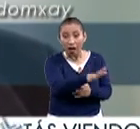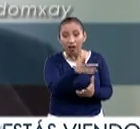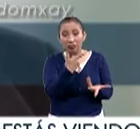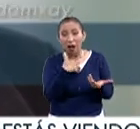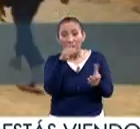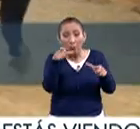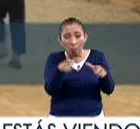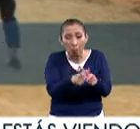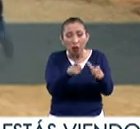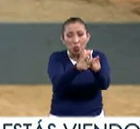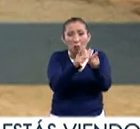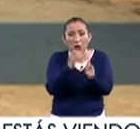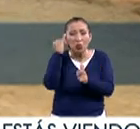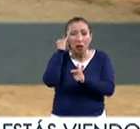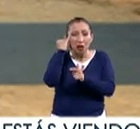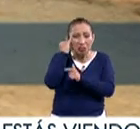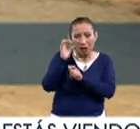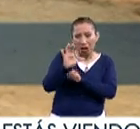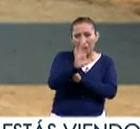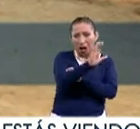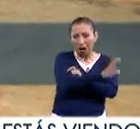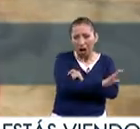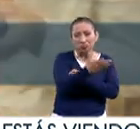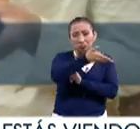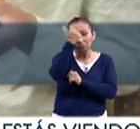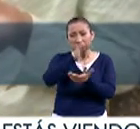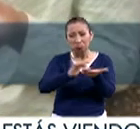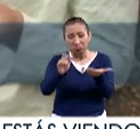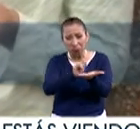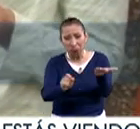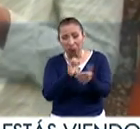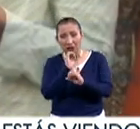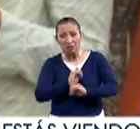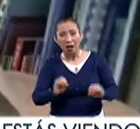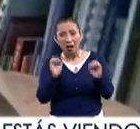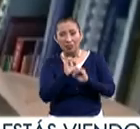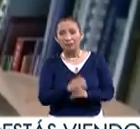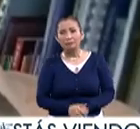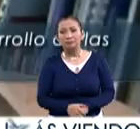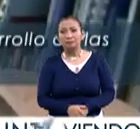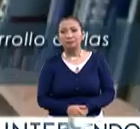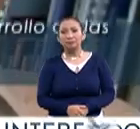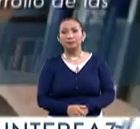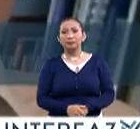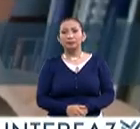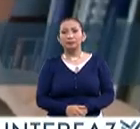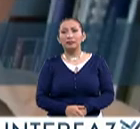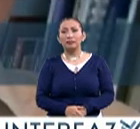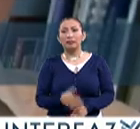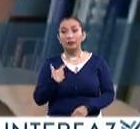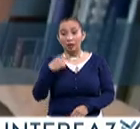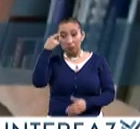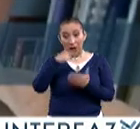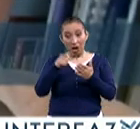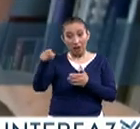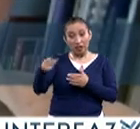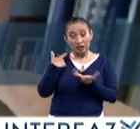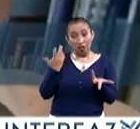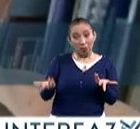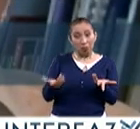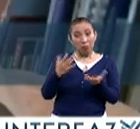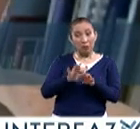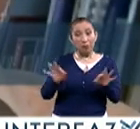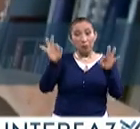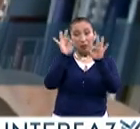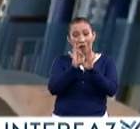ว่าประชาชนบรรดาเผ่าจำนวนหนึ่งก็ยังบ่ทันฮู้หนังสือ One of the main features of the radio is that it actually broadcasts in